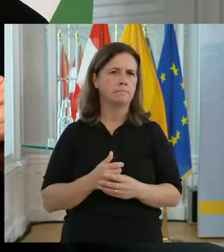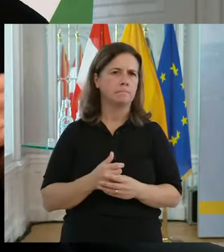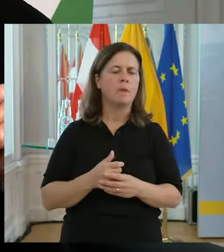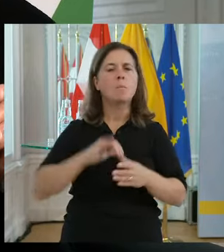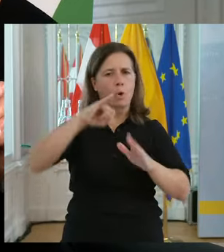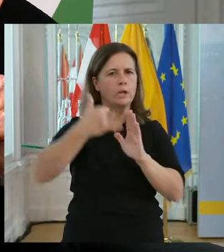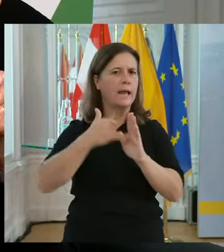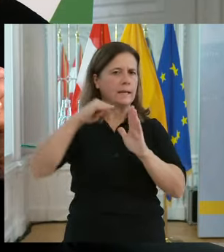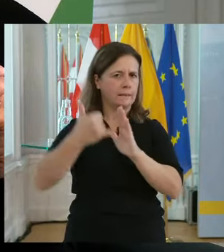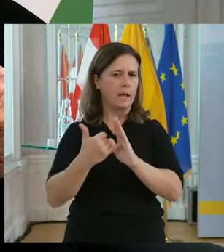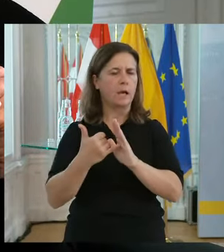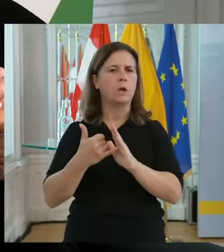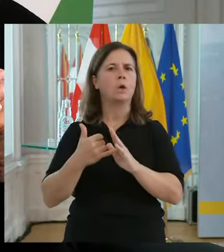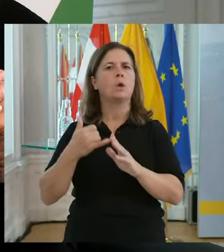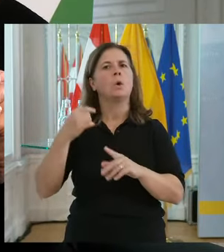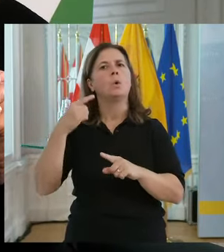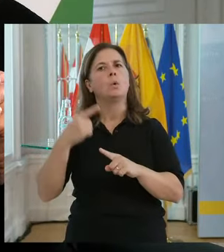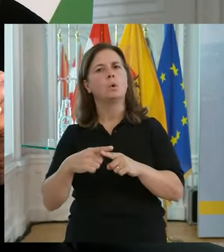Projekte